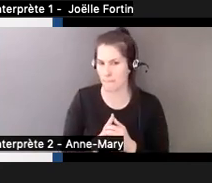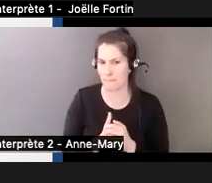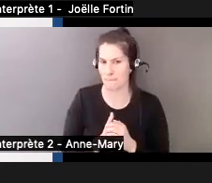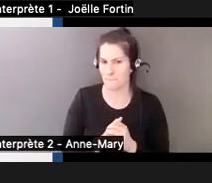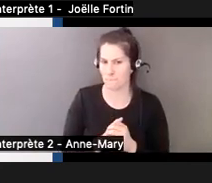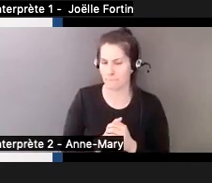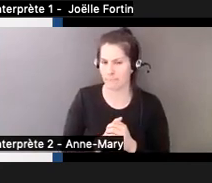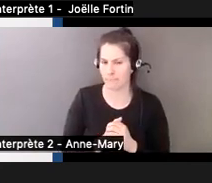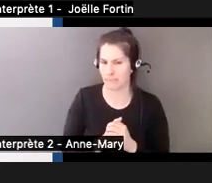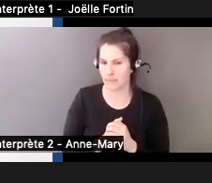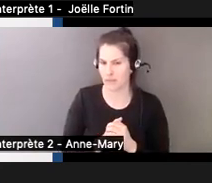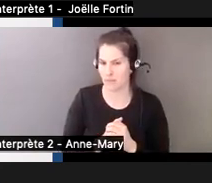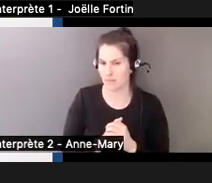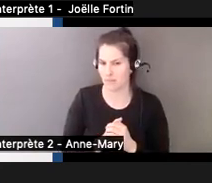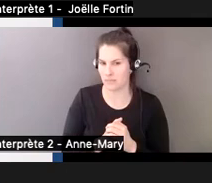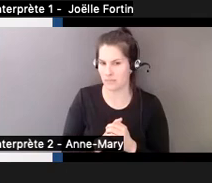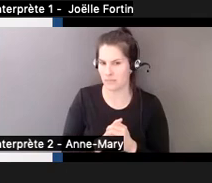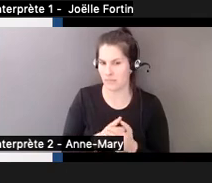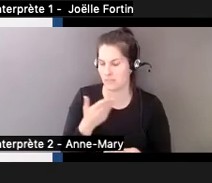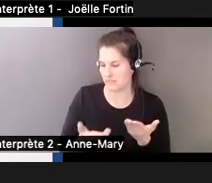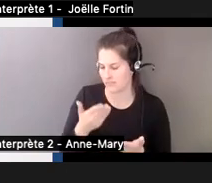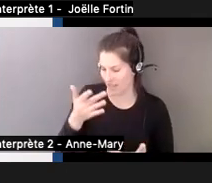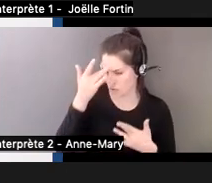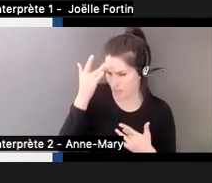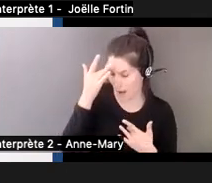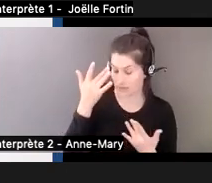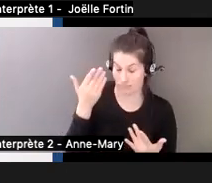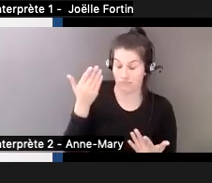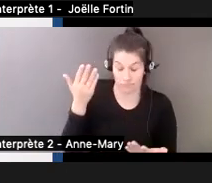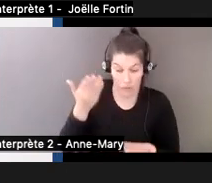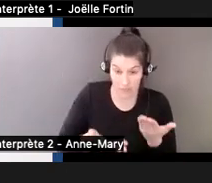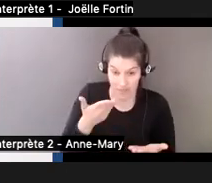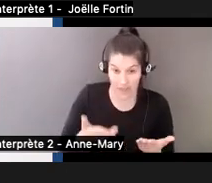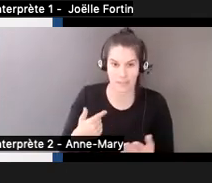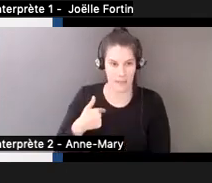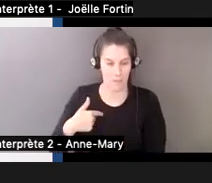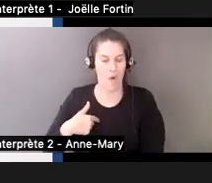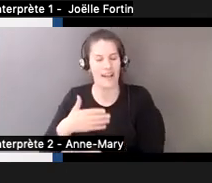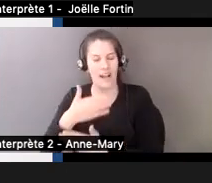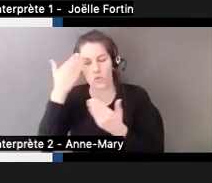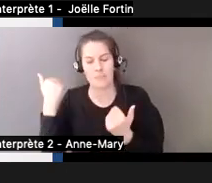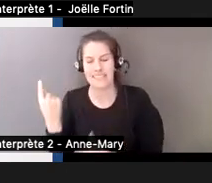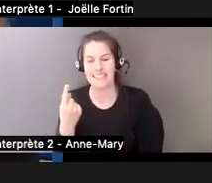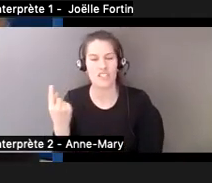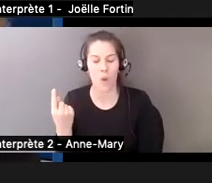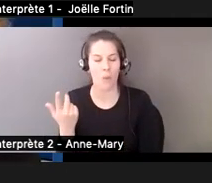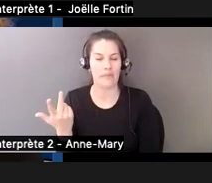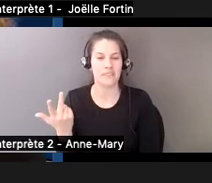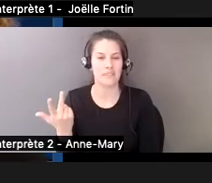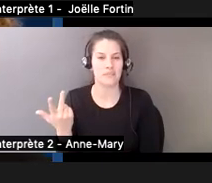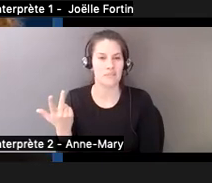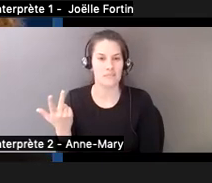crois que je suis malade, peut-être. » Mais moi, quand j'oublie des choses, c'est pas... Elles n'ont pas